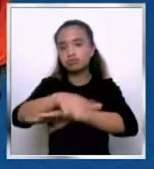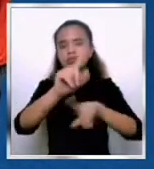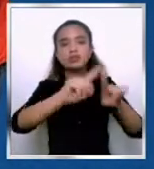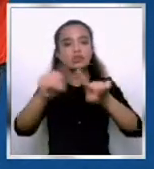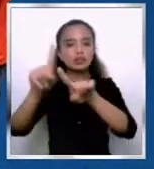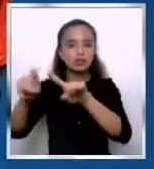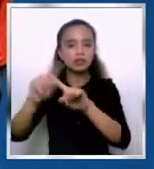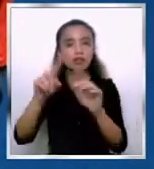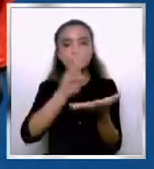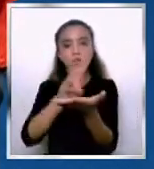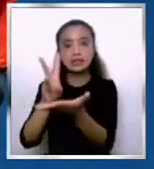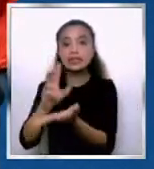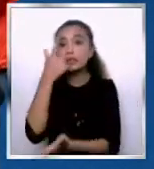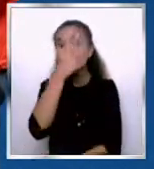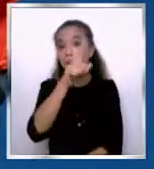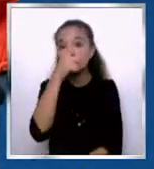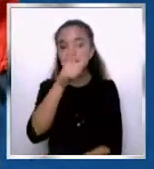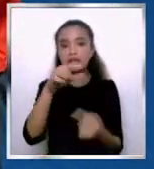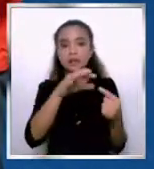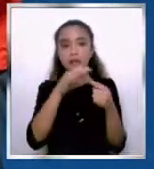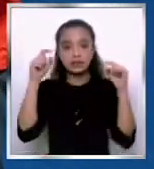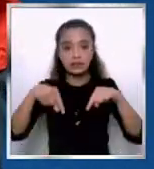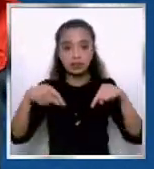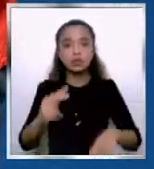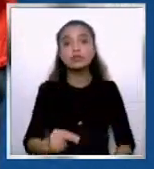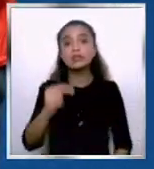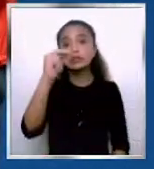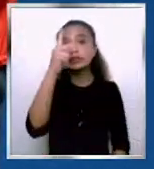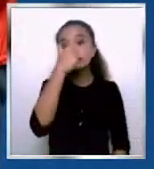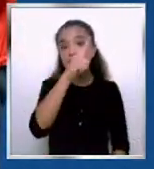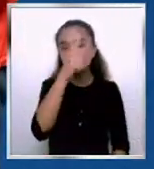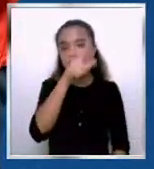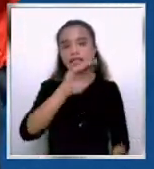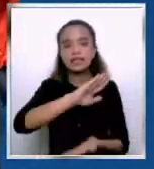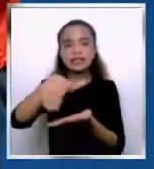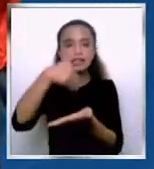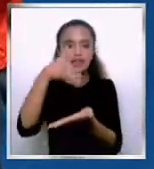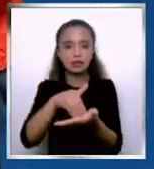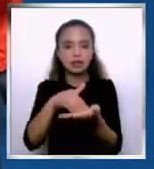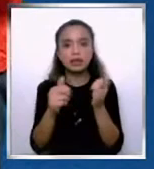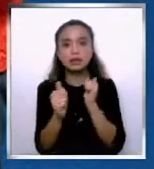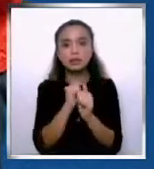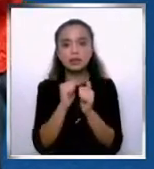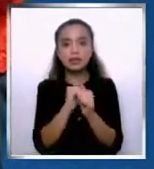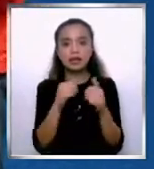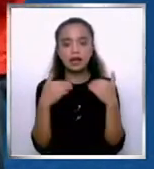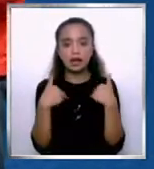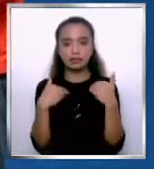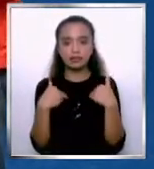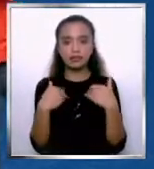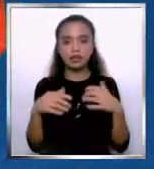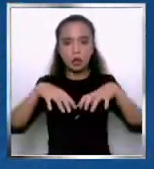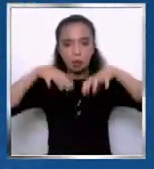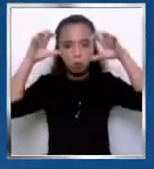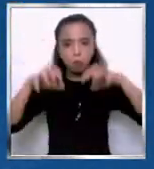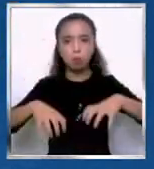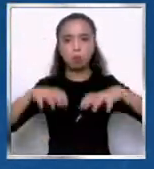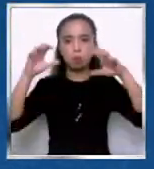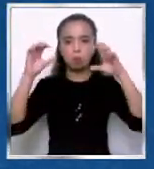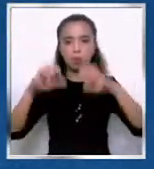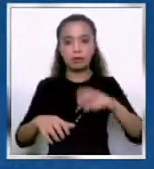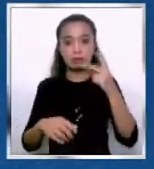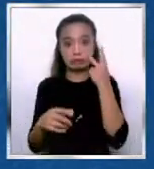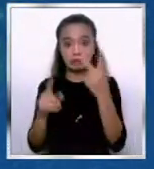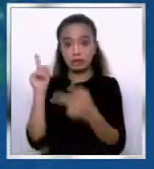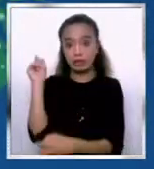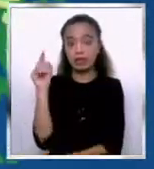Luzon, lalo na dito sa may northern Luzon at central part na kung saan may mga intense thunderstorms yung nakikita yung mga kulay